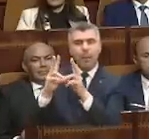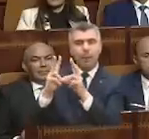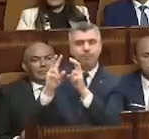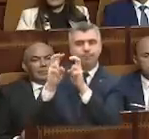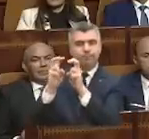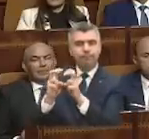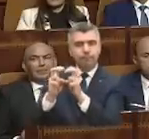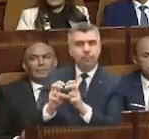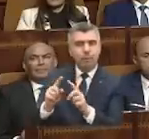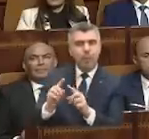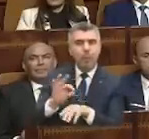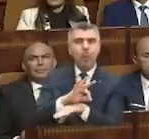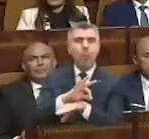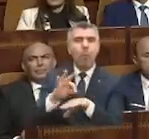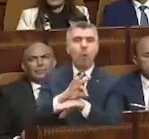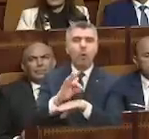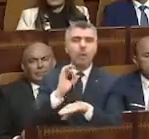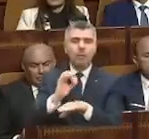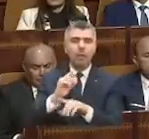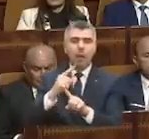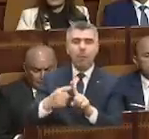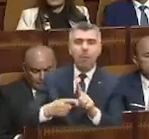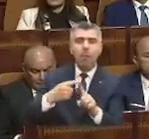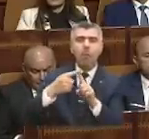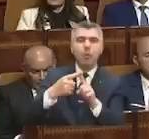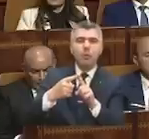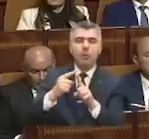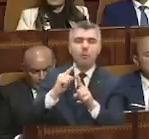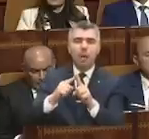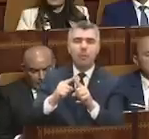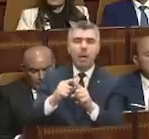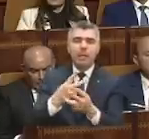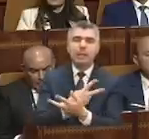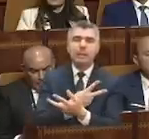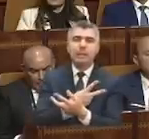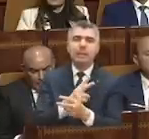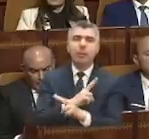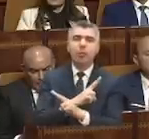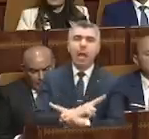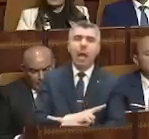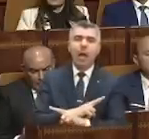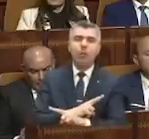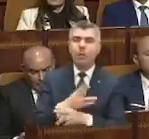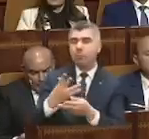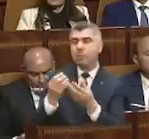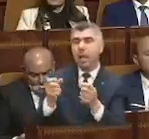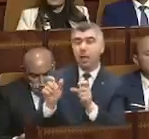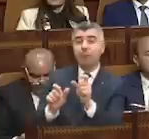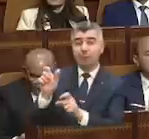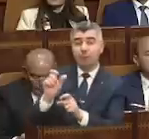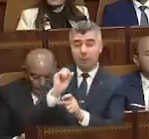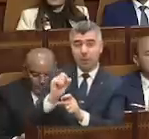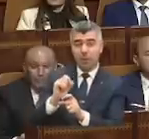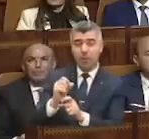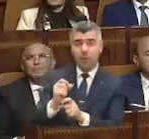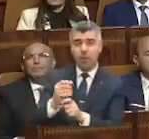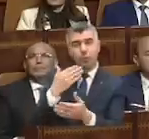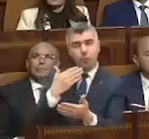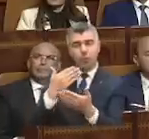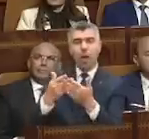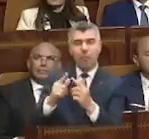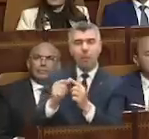المؤطره في ظل ارتفاع عدد المحالين على التقاعد نعم نشكركم السيد الوزير على فتح باب